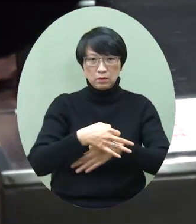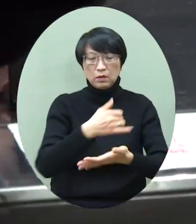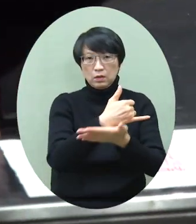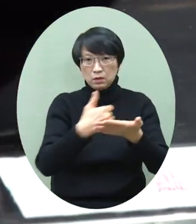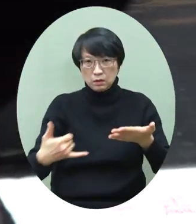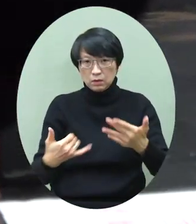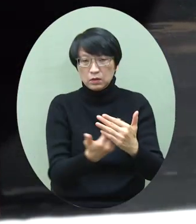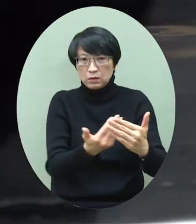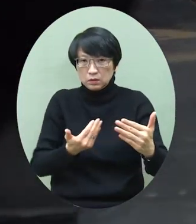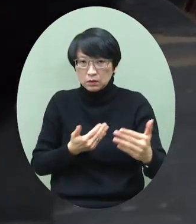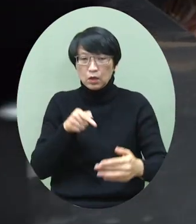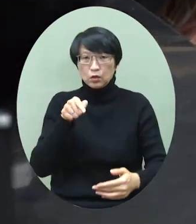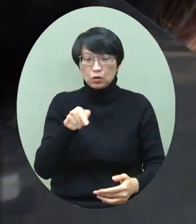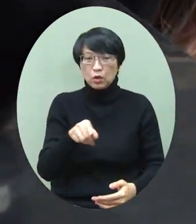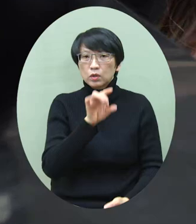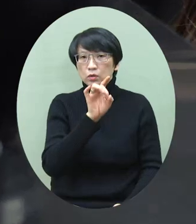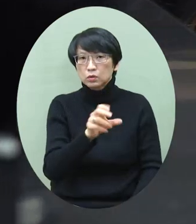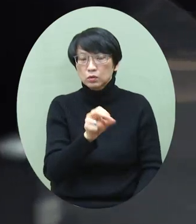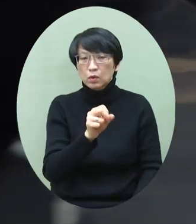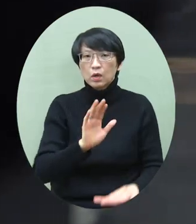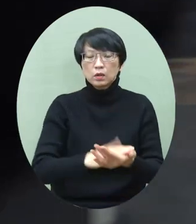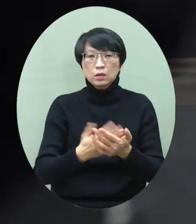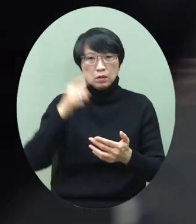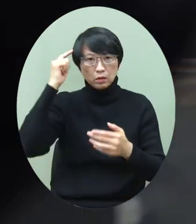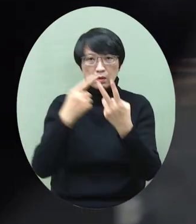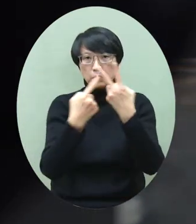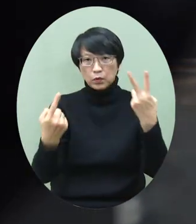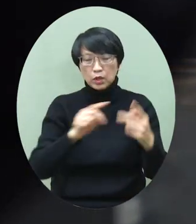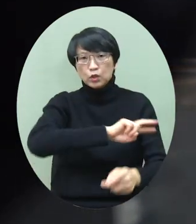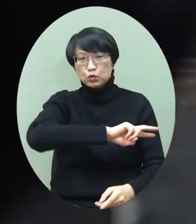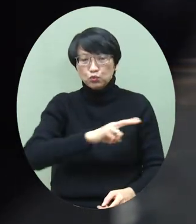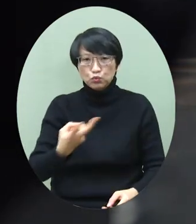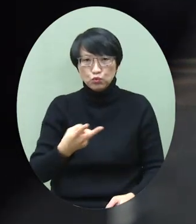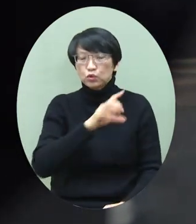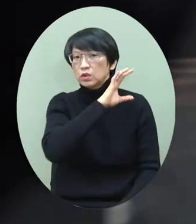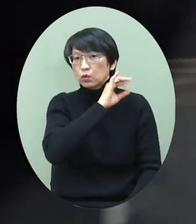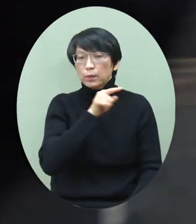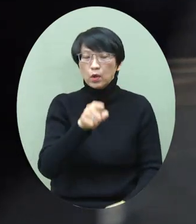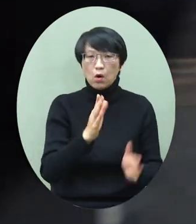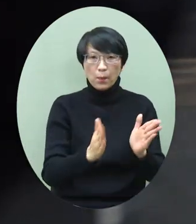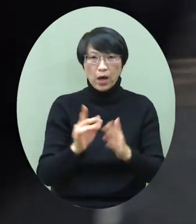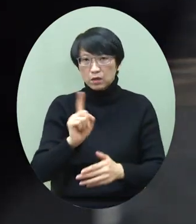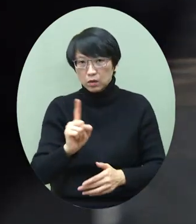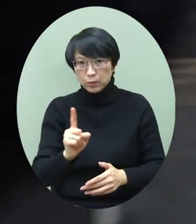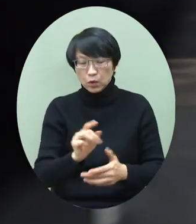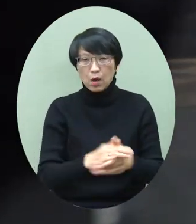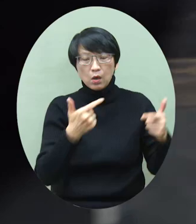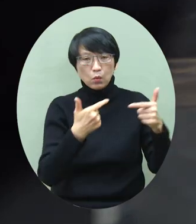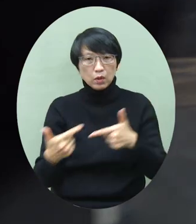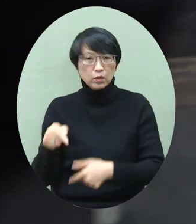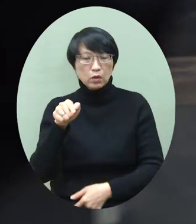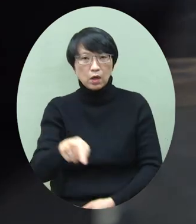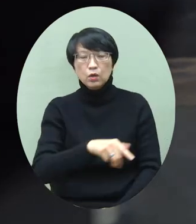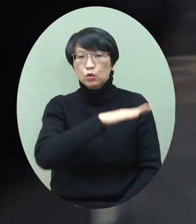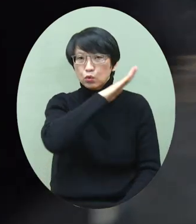前咧，仍然都係住緊，而未滿21日係需要轉酒店咧？其實個安排會係點？會係繼續住落去，住